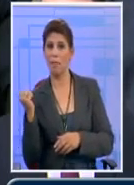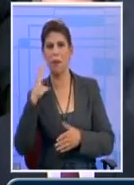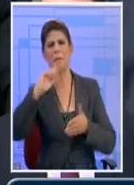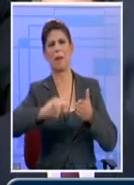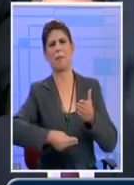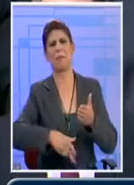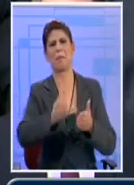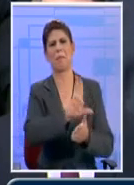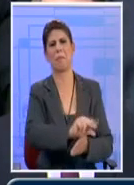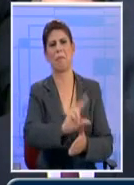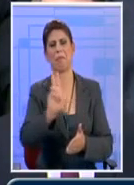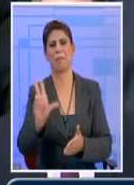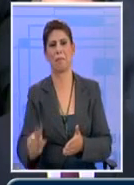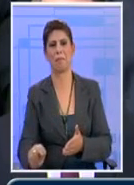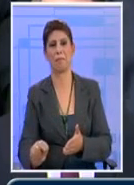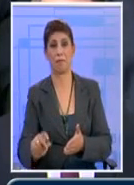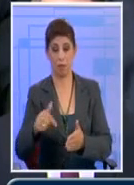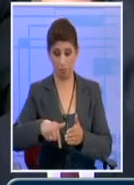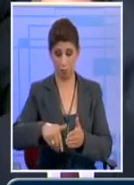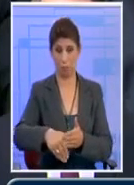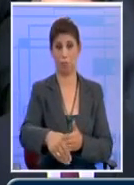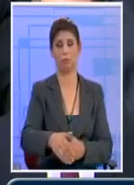μνημόνιο. Και επί του προκειμένου,